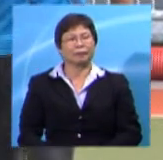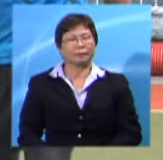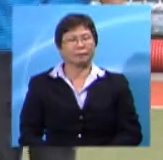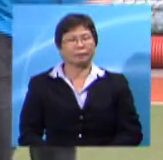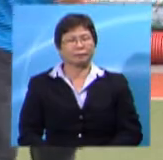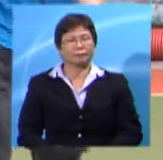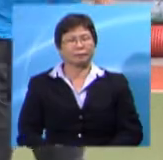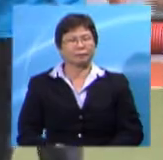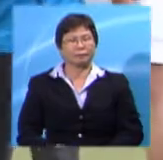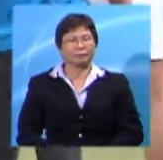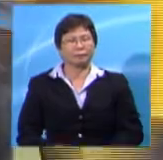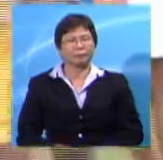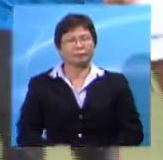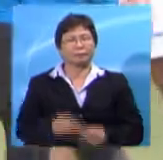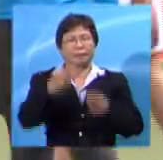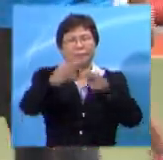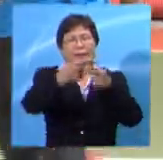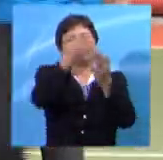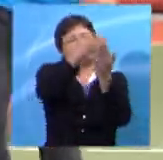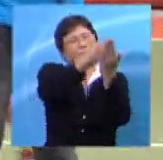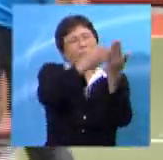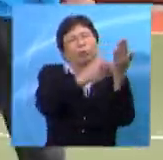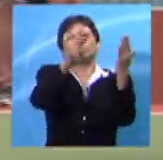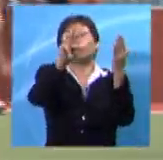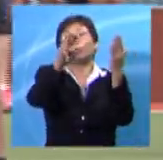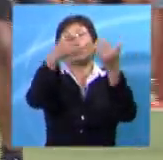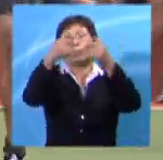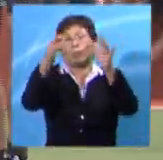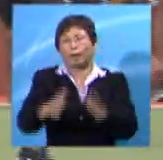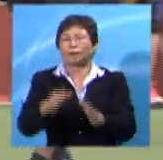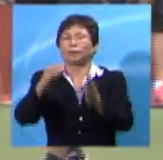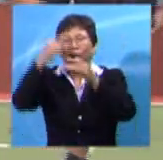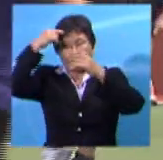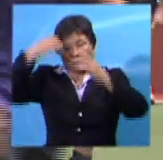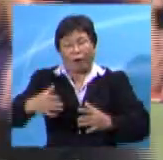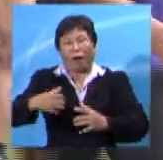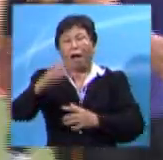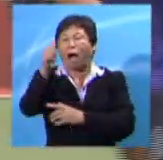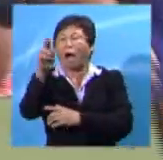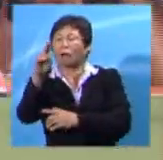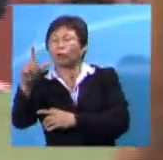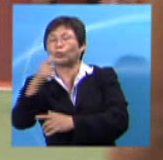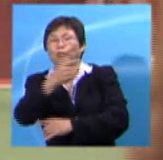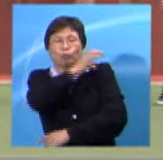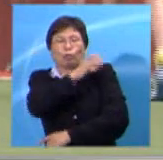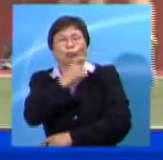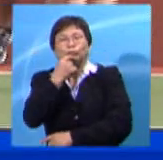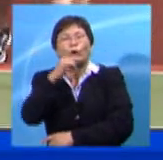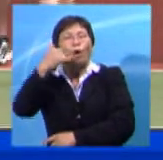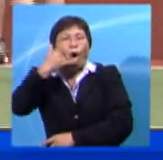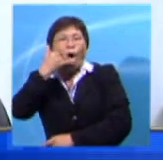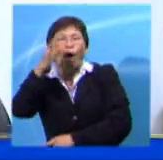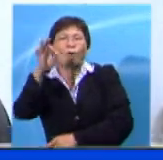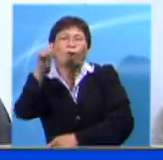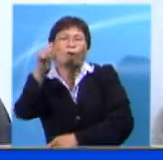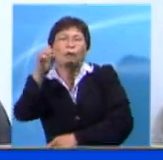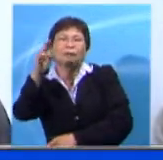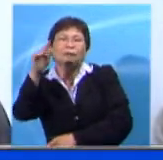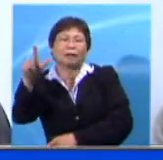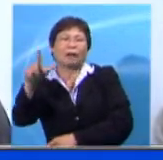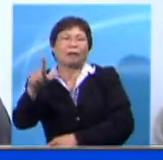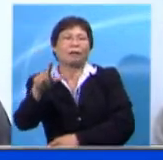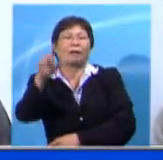pasukannya sebelum senarai 20 pemain tersebut dimuktamadkan Arul telah pun menghubungi Faizal saya